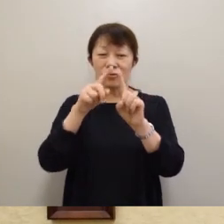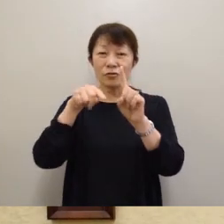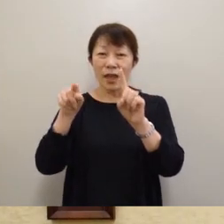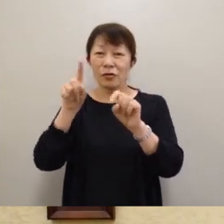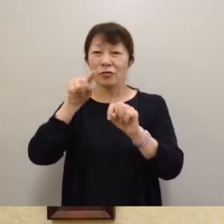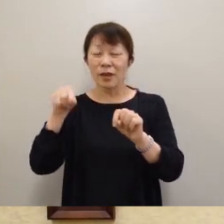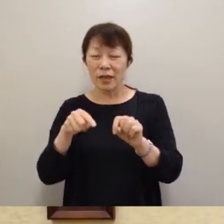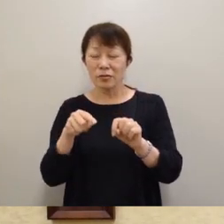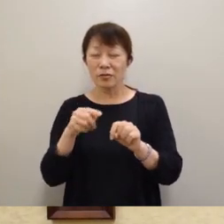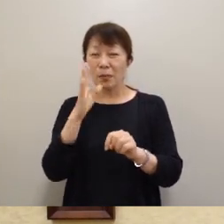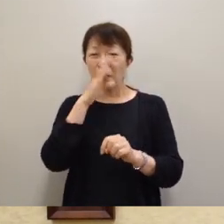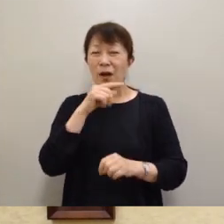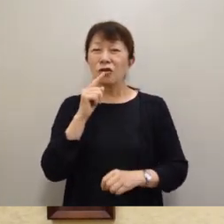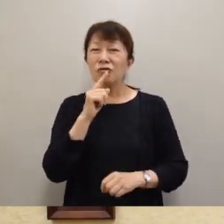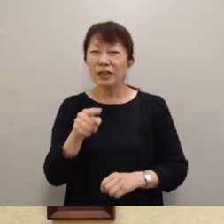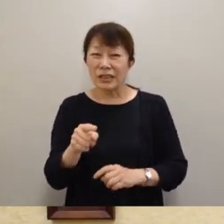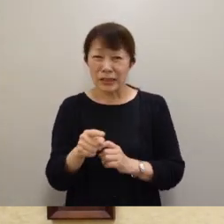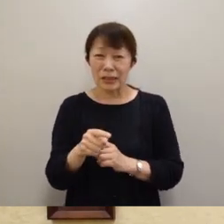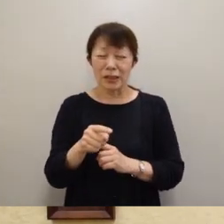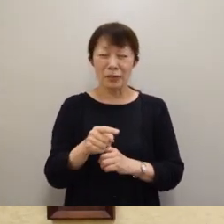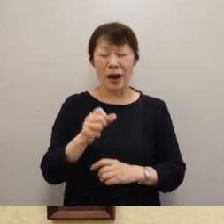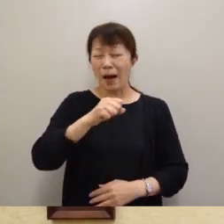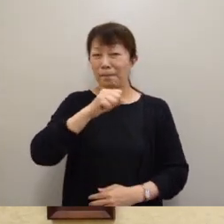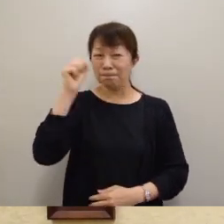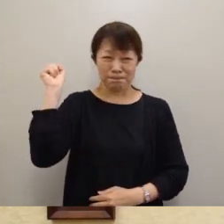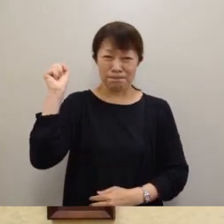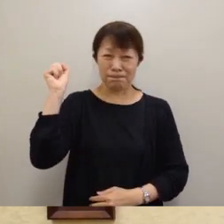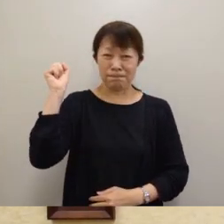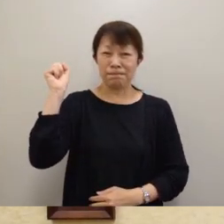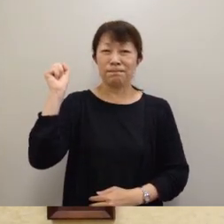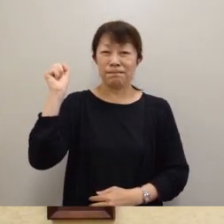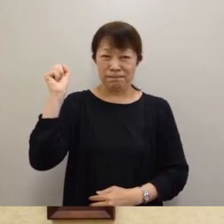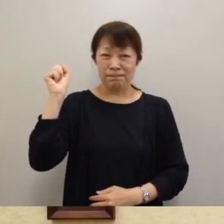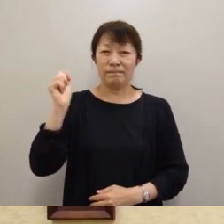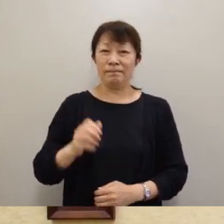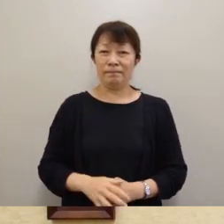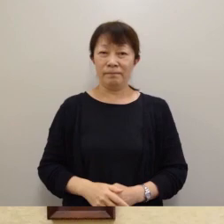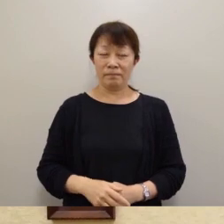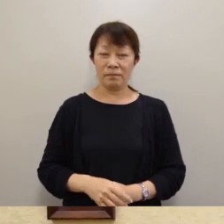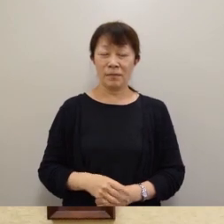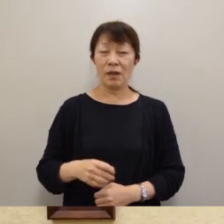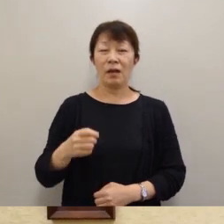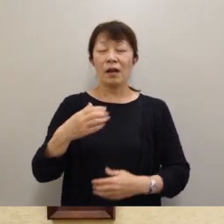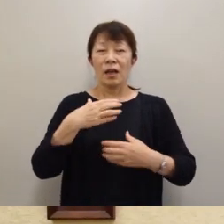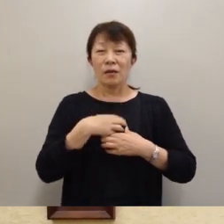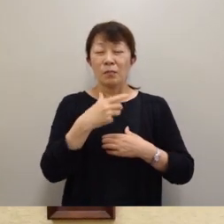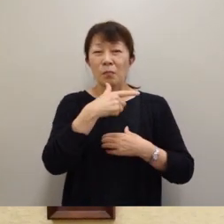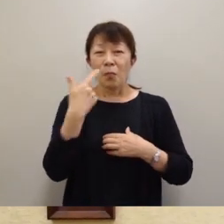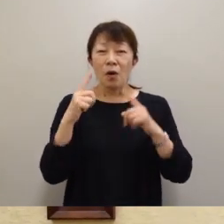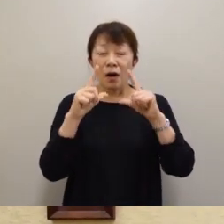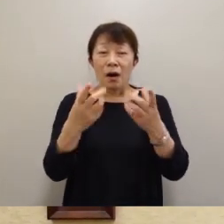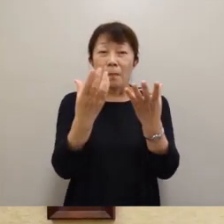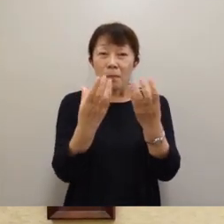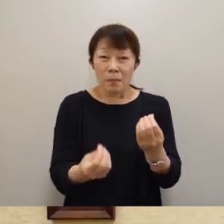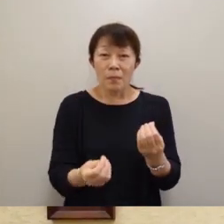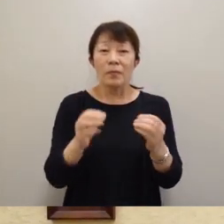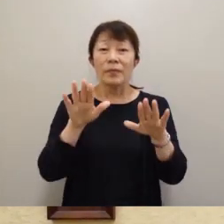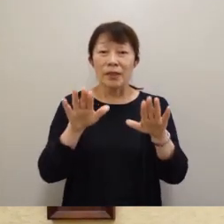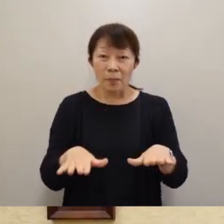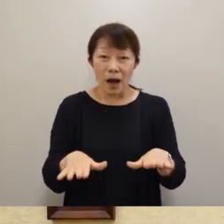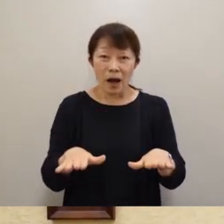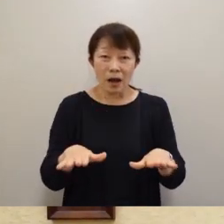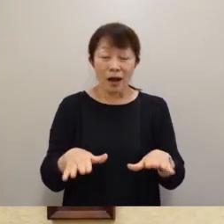での誹謗中傷は決してあってはなりません。緊急事態宣言が終了した今でも私たち